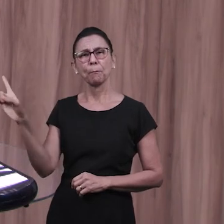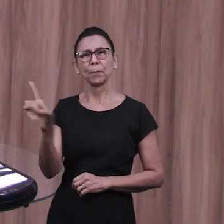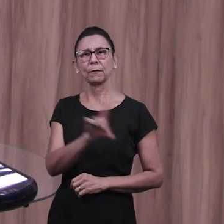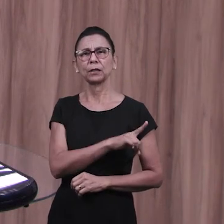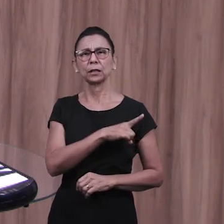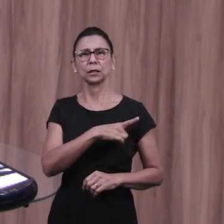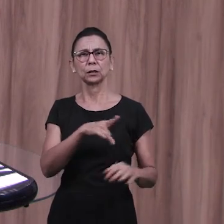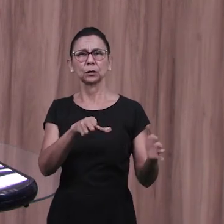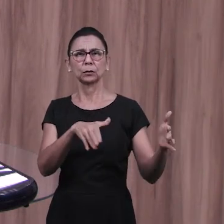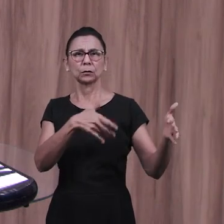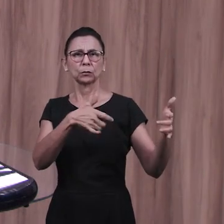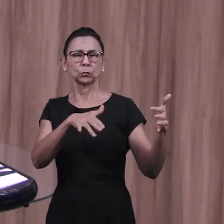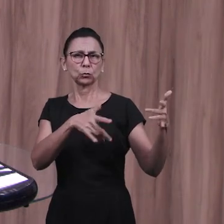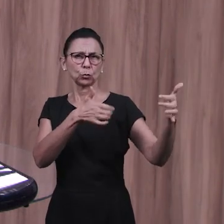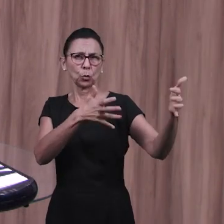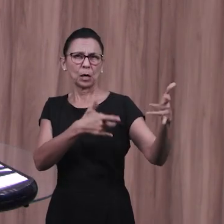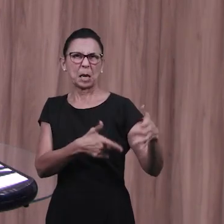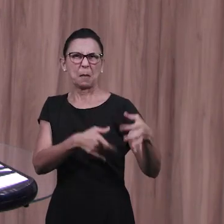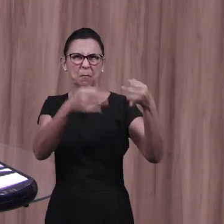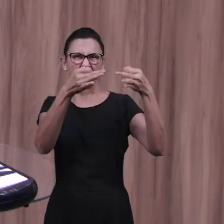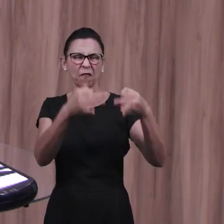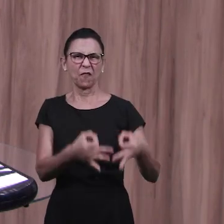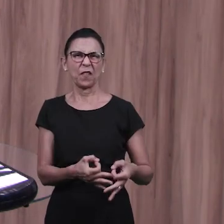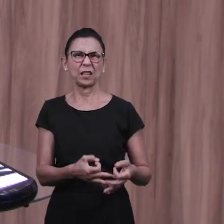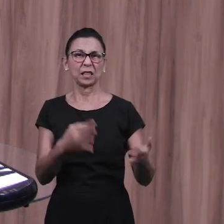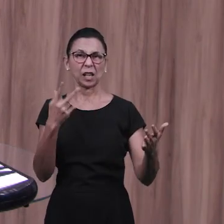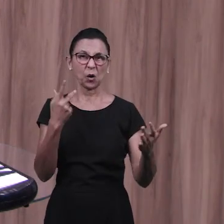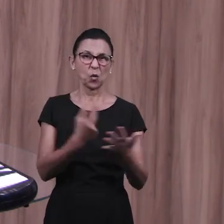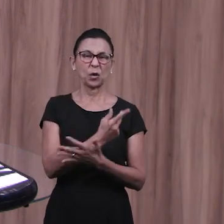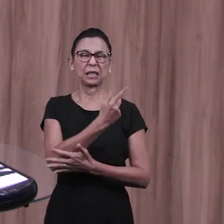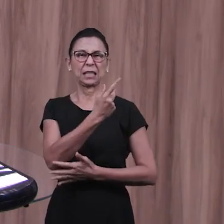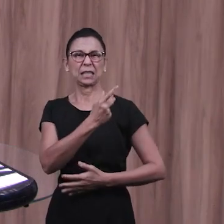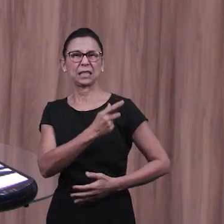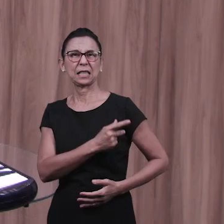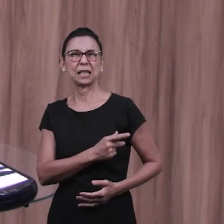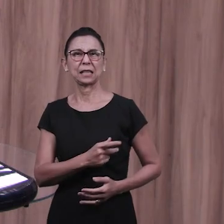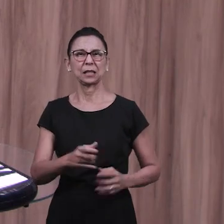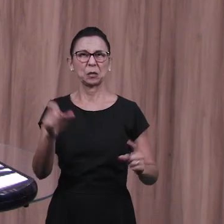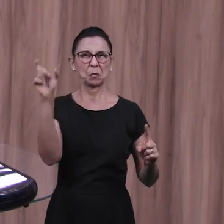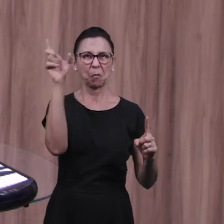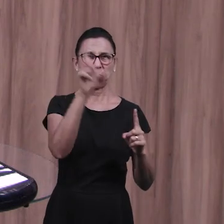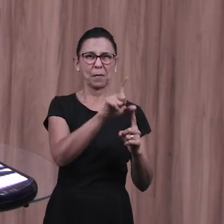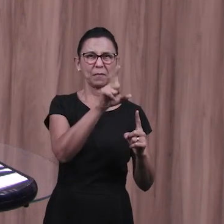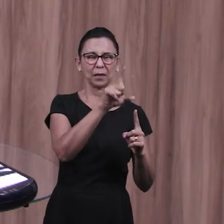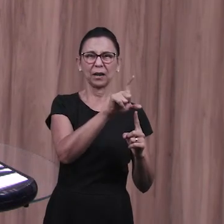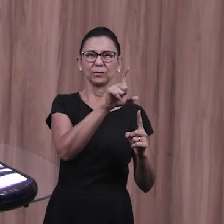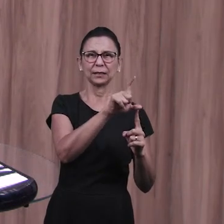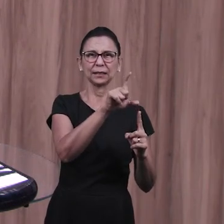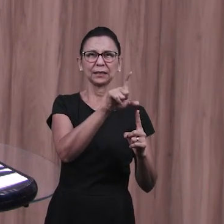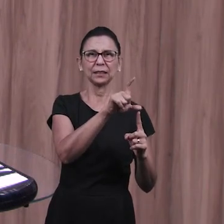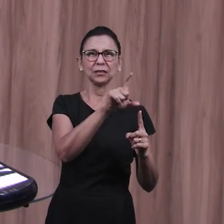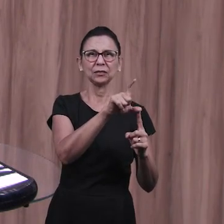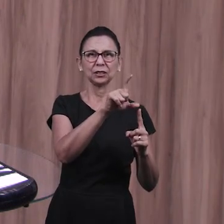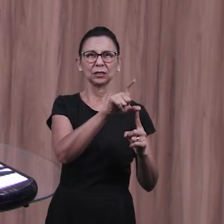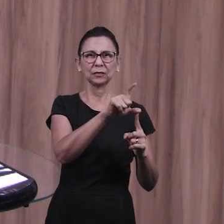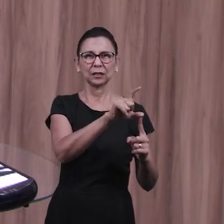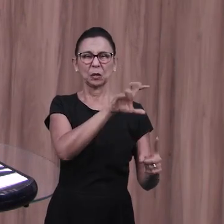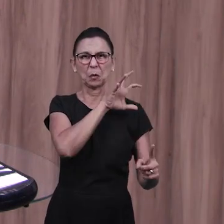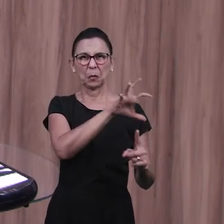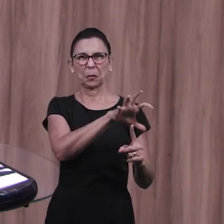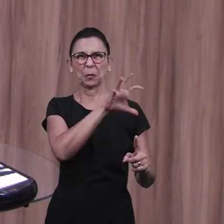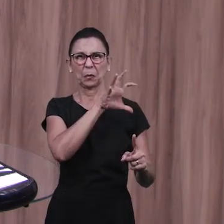Et cela, afin que quand l'esprit mauvais venait, il puisse entendre le jouer de l'instrument et